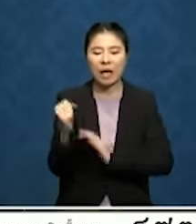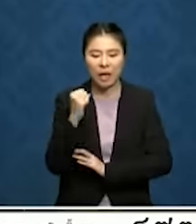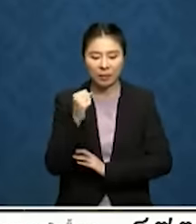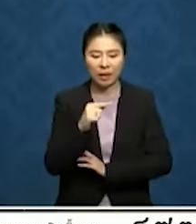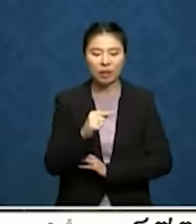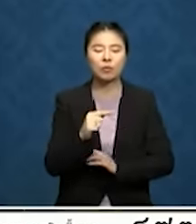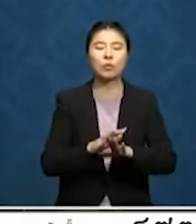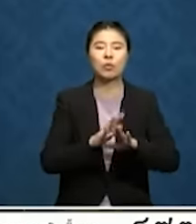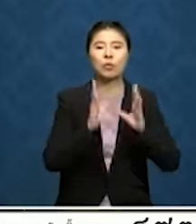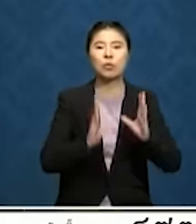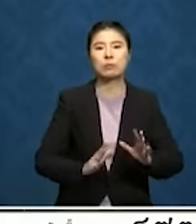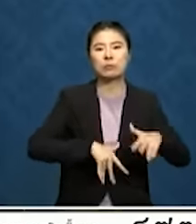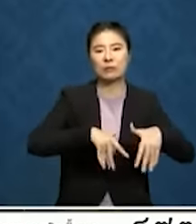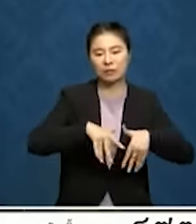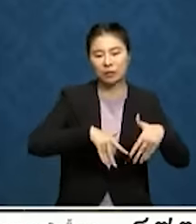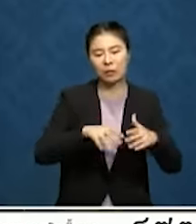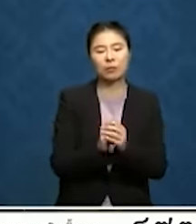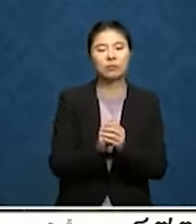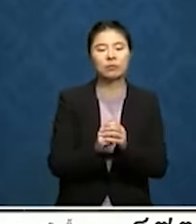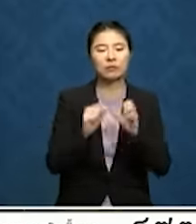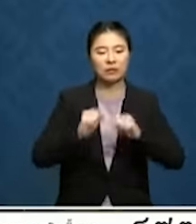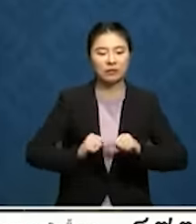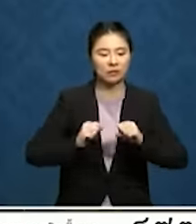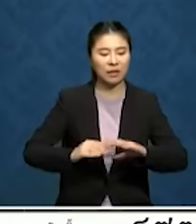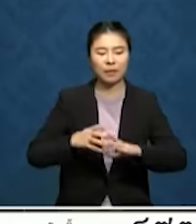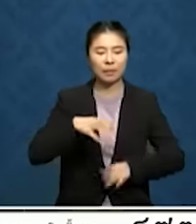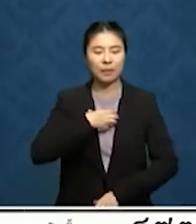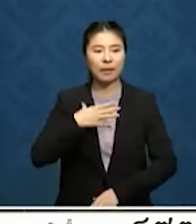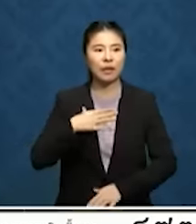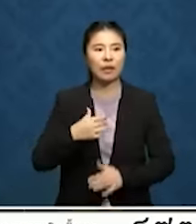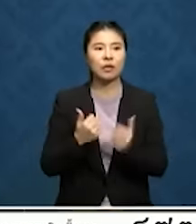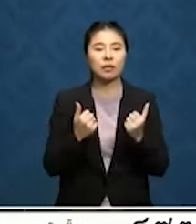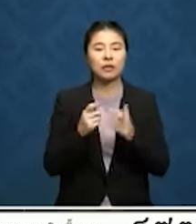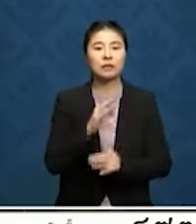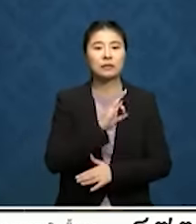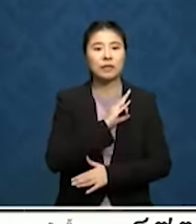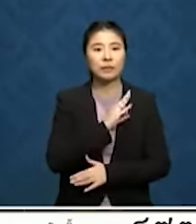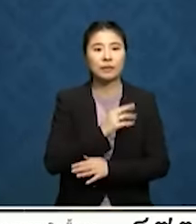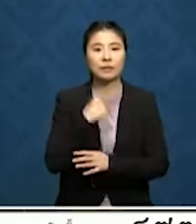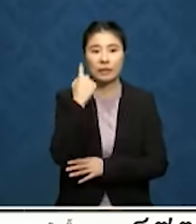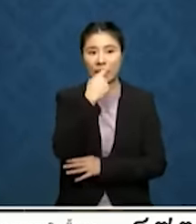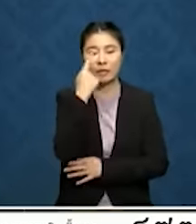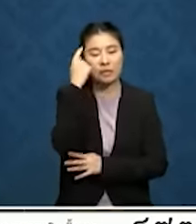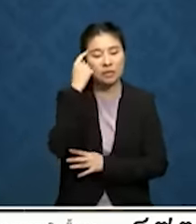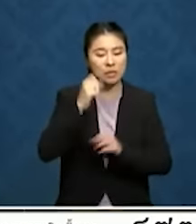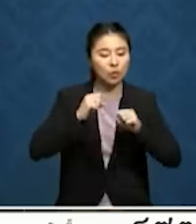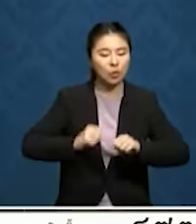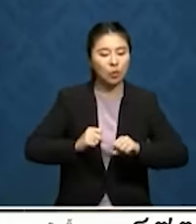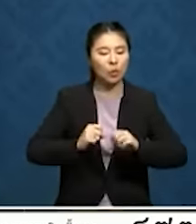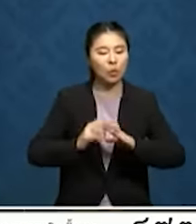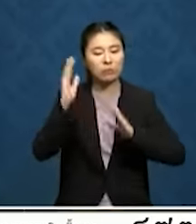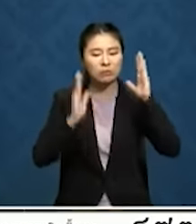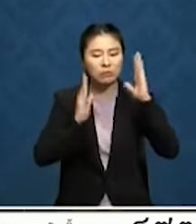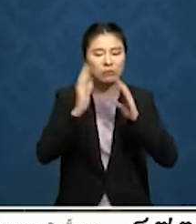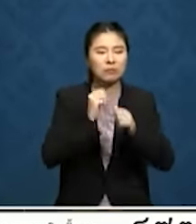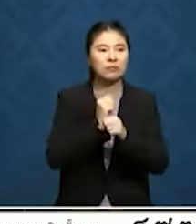ชนท่านประธานครับวันนี้ไม่ว่าเพื่อนๆสมาชิกจะลงมติอย่างไรก็ตามผมเชื่อว่า